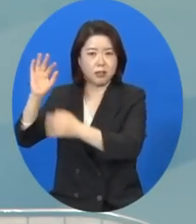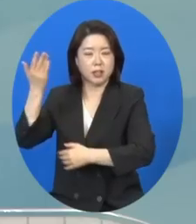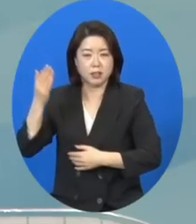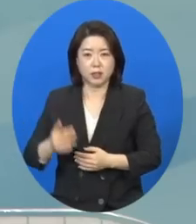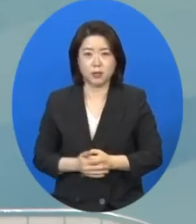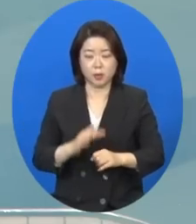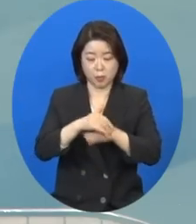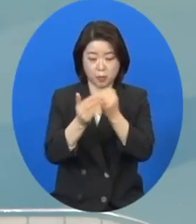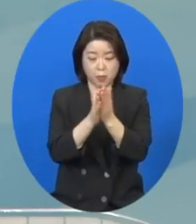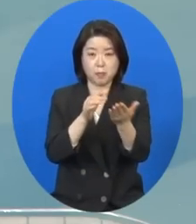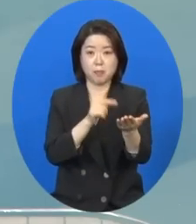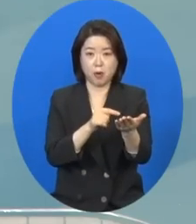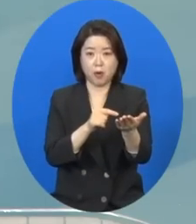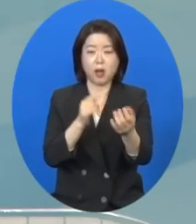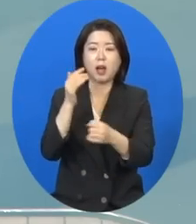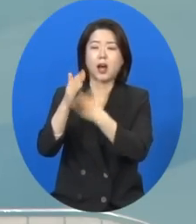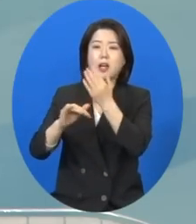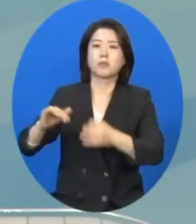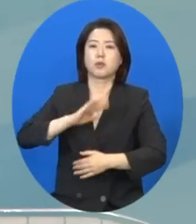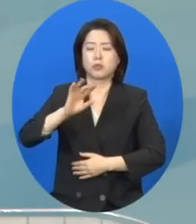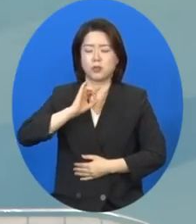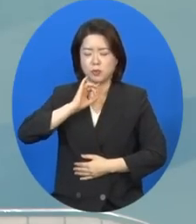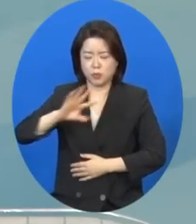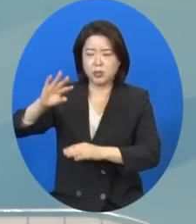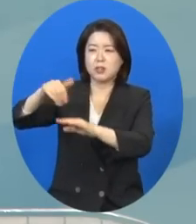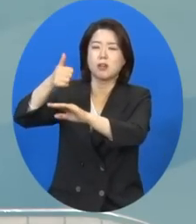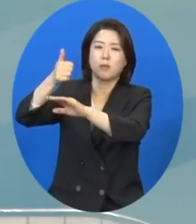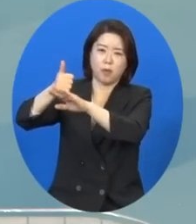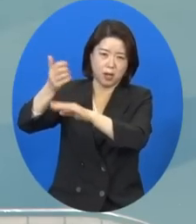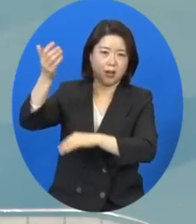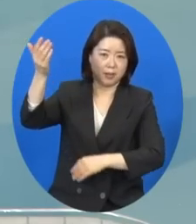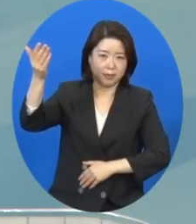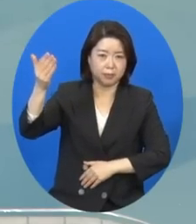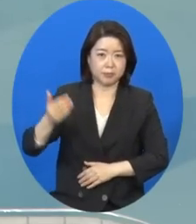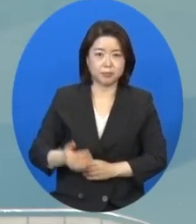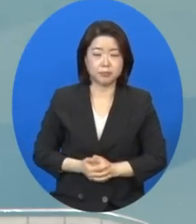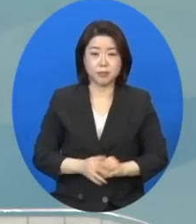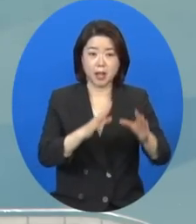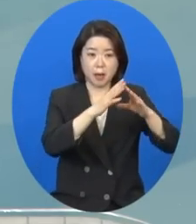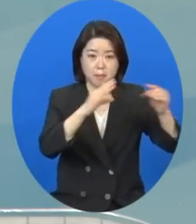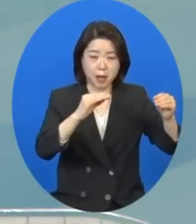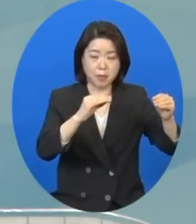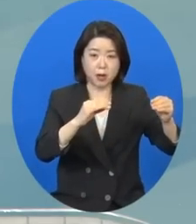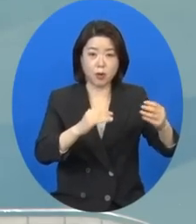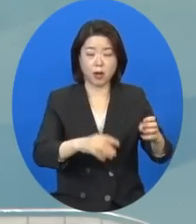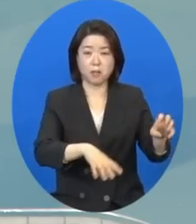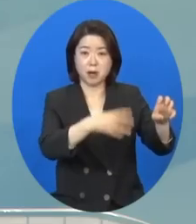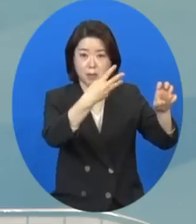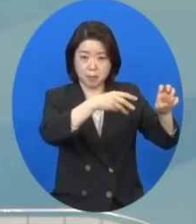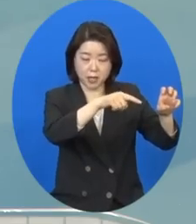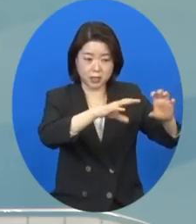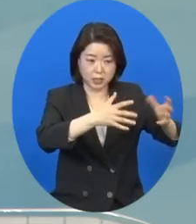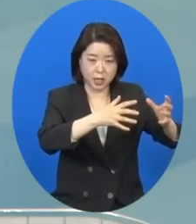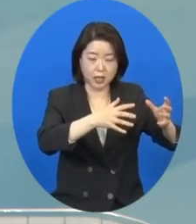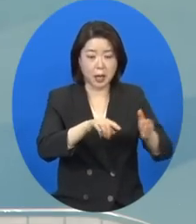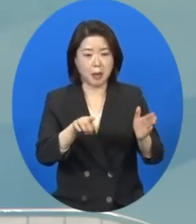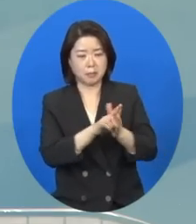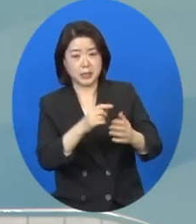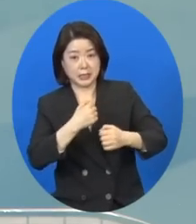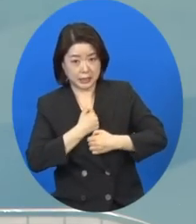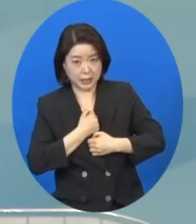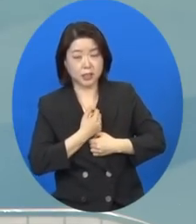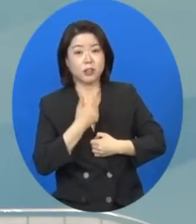말씀하세요 하나님이 우리의 유일한 왕이시라는 것입니다 바벨론과 페르시아 제국에서 신앙을 지켜야 했던 그건